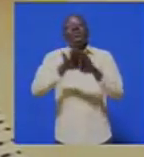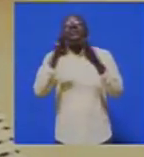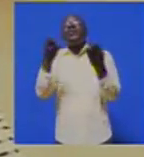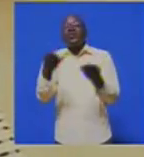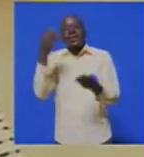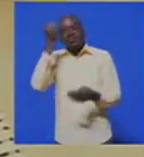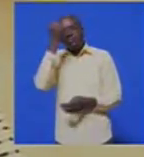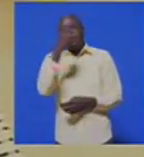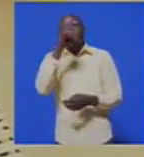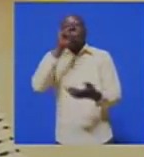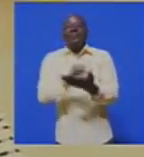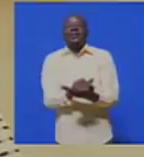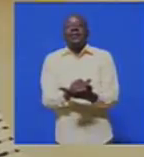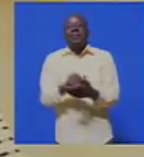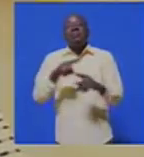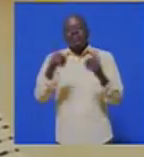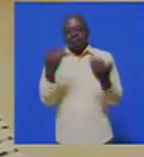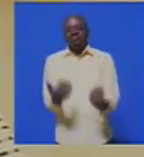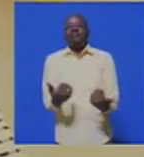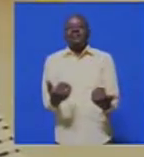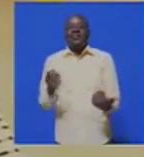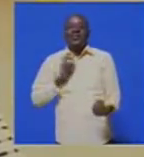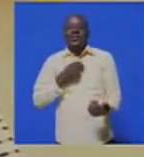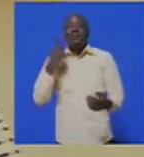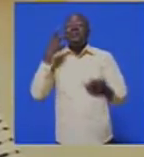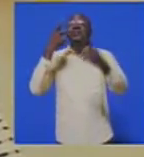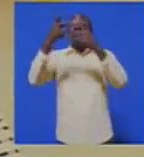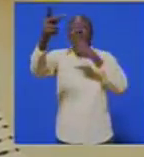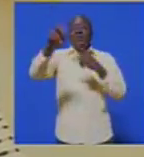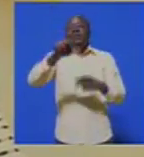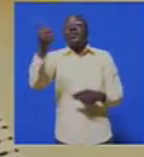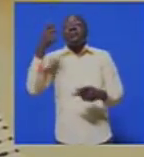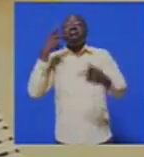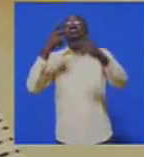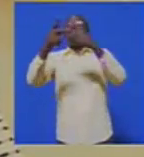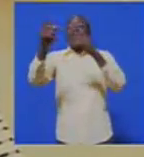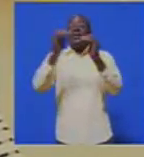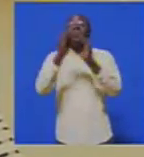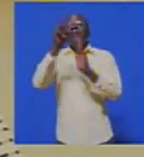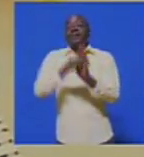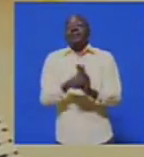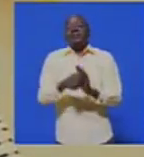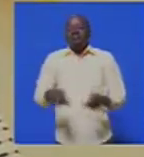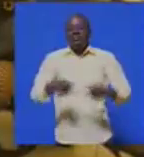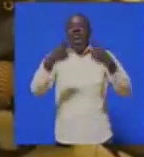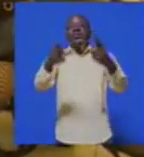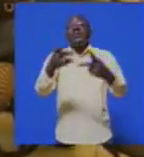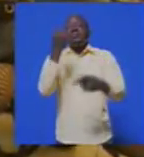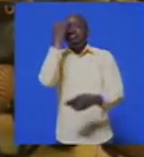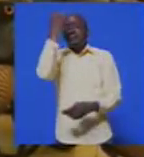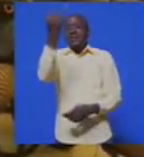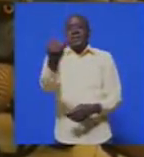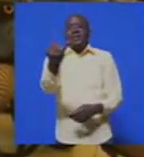cela. Pour l'instant, nous avons une vision, et notre vision également, c'est également proposer des idées. Face